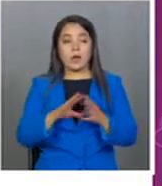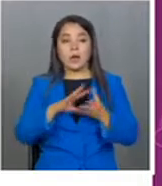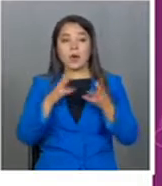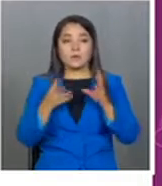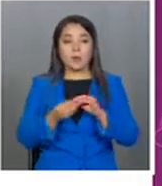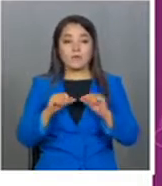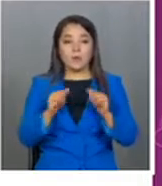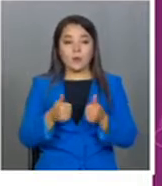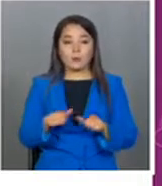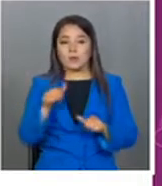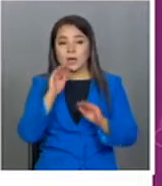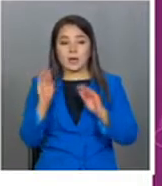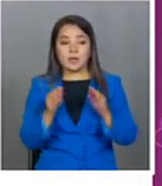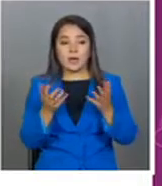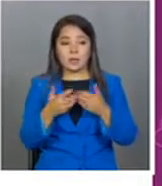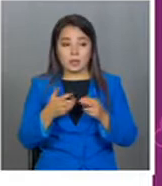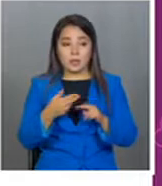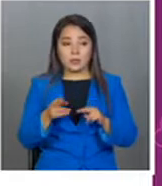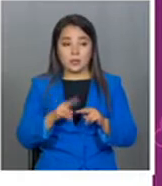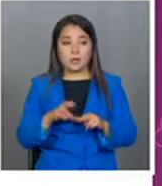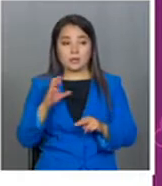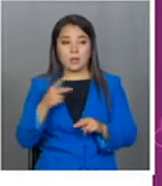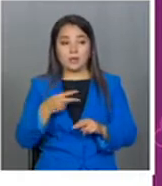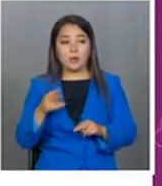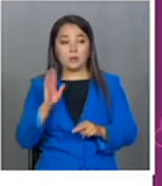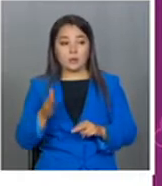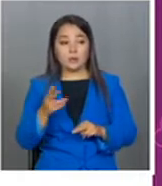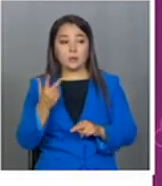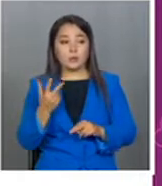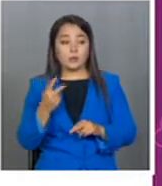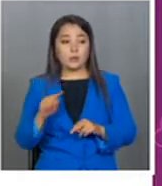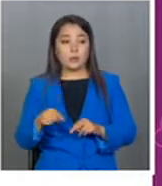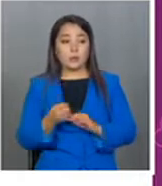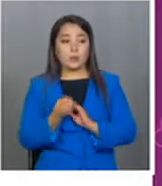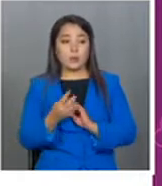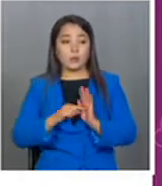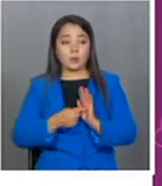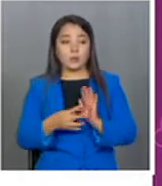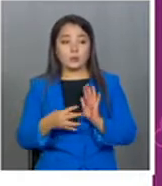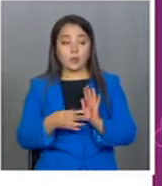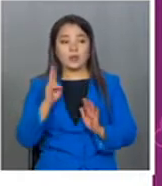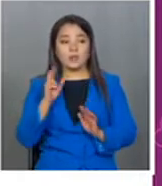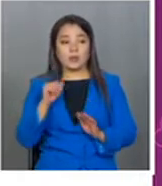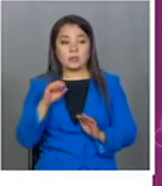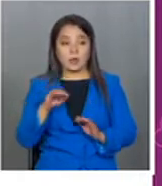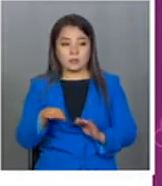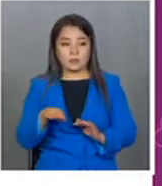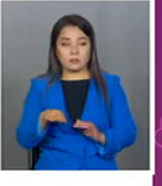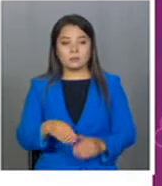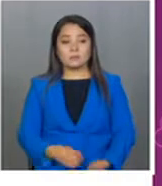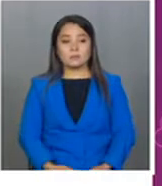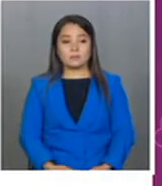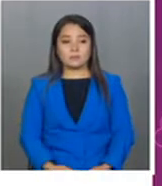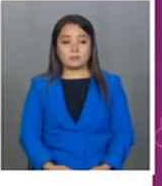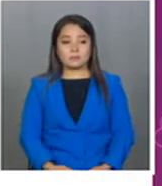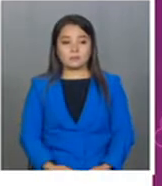формуласына қоямыз. Сонда S тең болады 3,14 көбейтілген 9-дың квадраты. Бұл жердегі